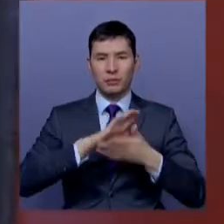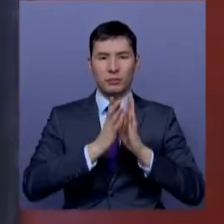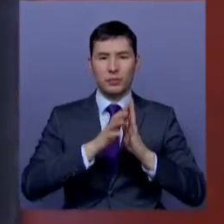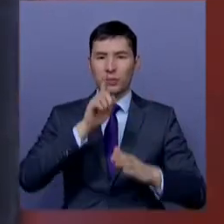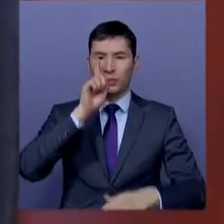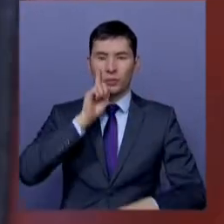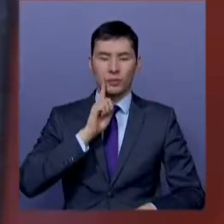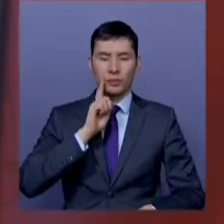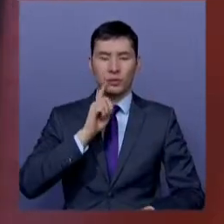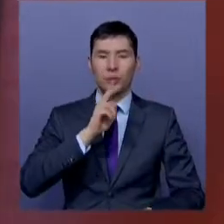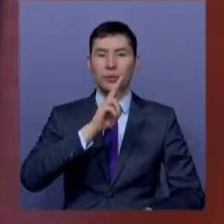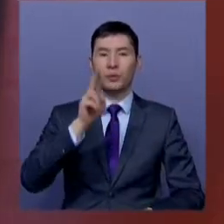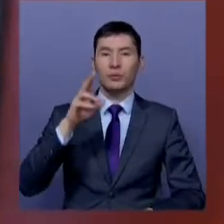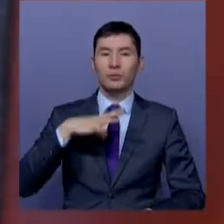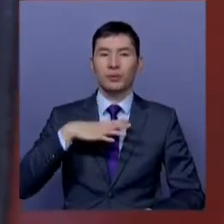берген